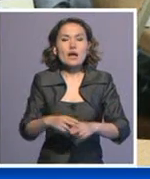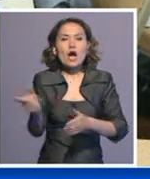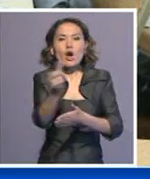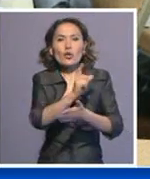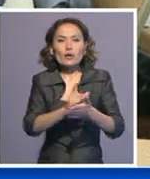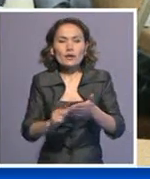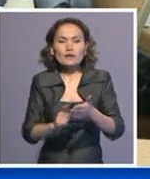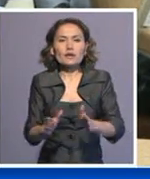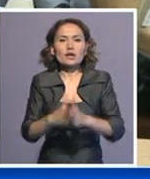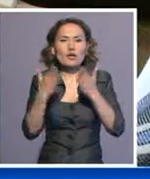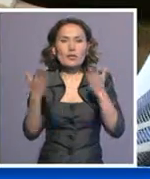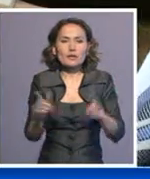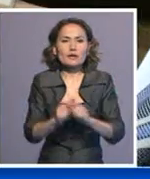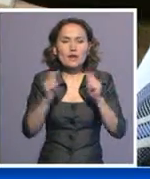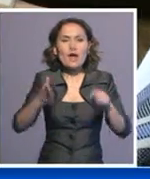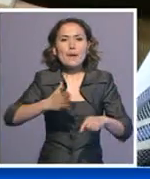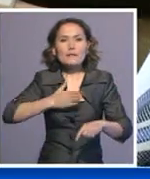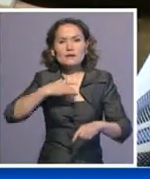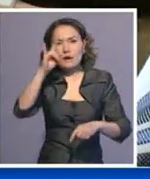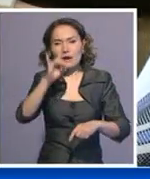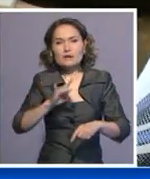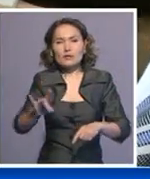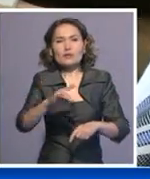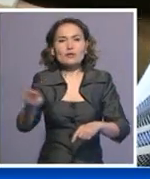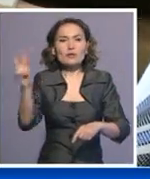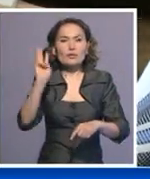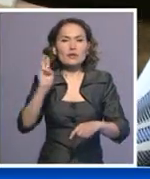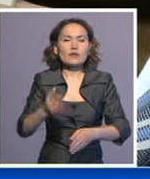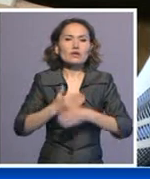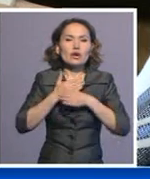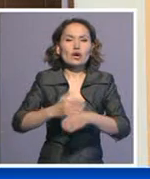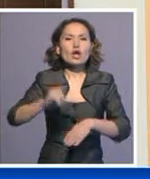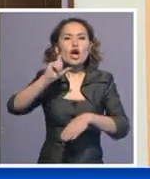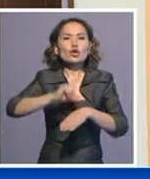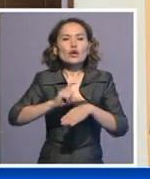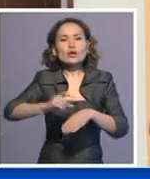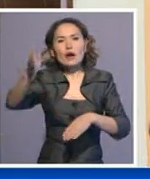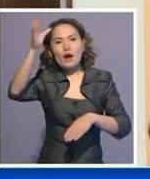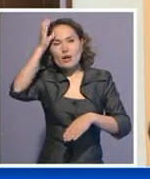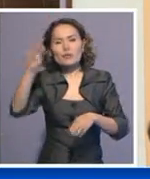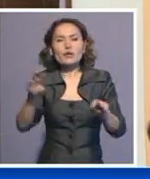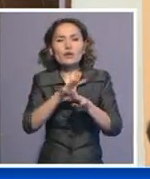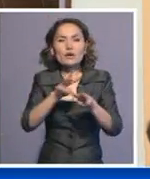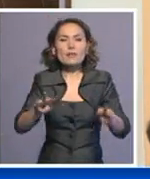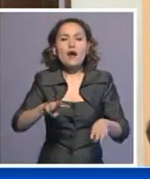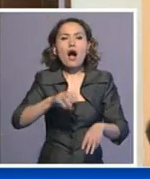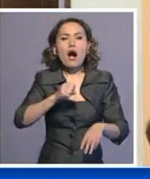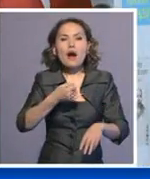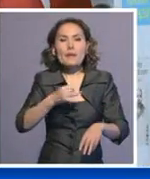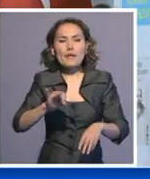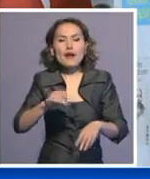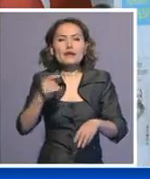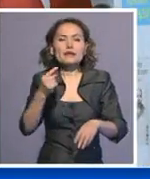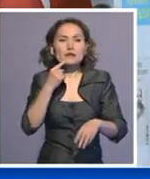өлең жинақтарының жарық көруіне біздің елшілік қолдау көрсетті. Салтанатты рәсімге келген түріктің ғалымдары мен депутаттары Абайдың сөздері күллі